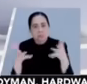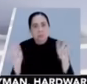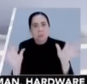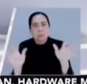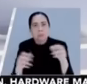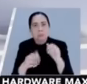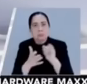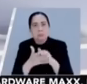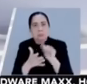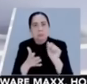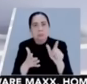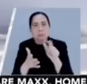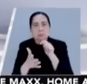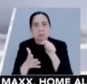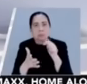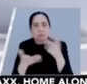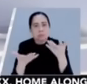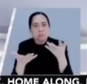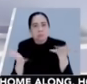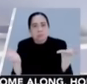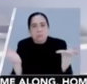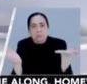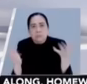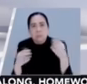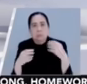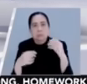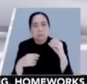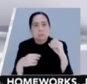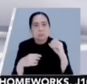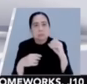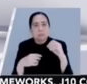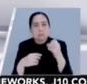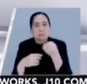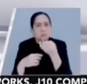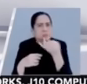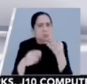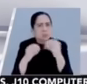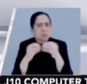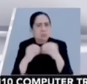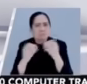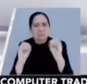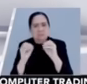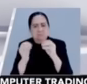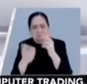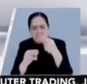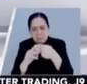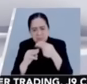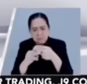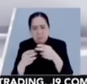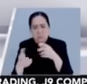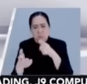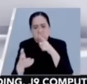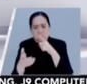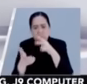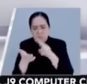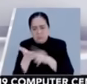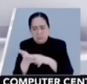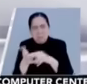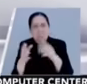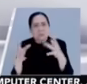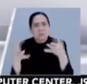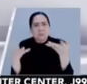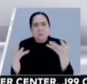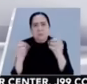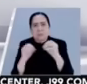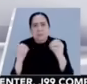OV, ng Office of the Vice President. At ilang pa rito, wala raw mga pangalan at initial lang o pirma lamang